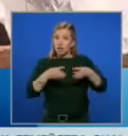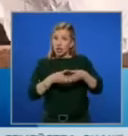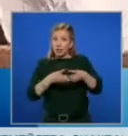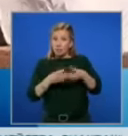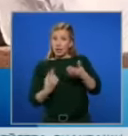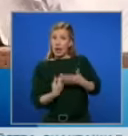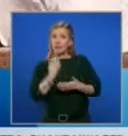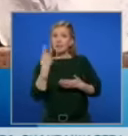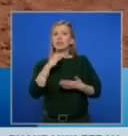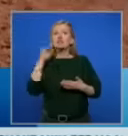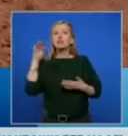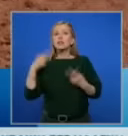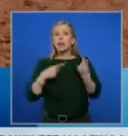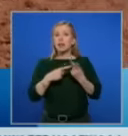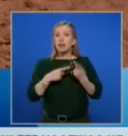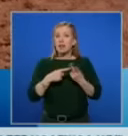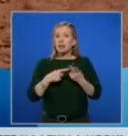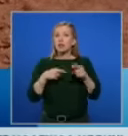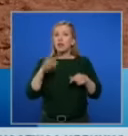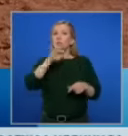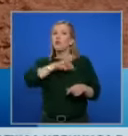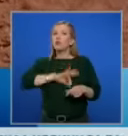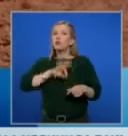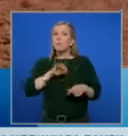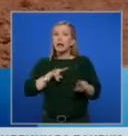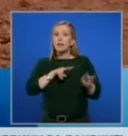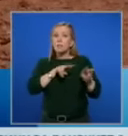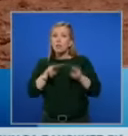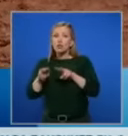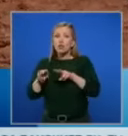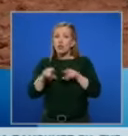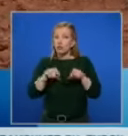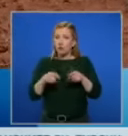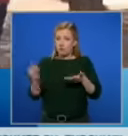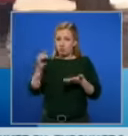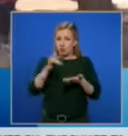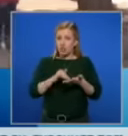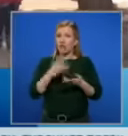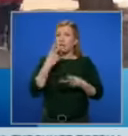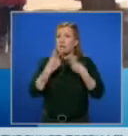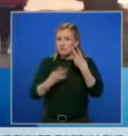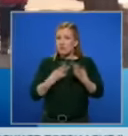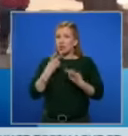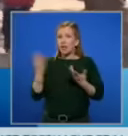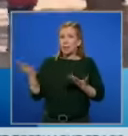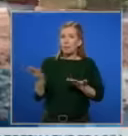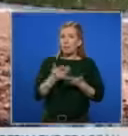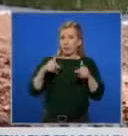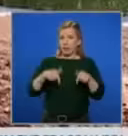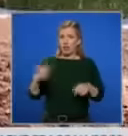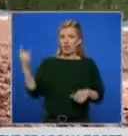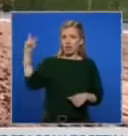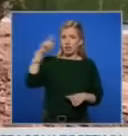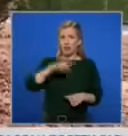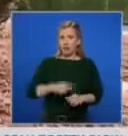оказа единствената чуждестранна медия, която успя да проследи това посещение. Ето и как премина деня.